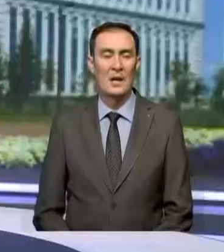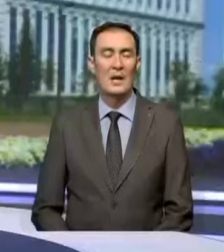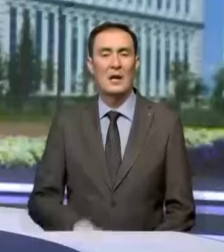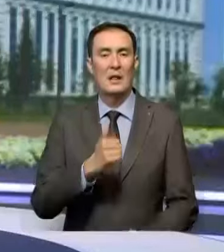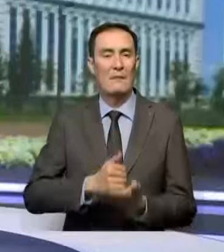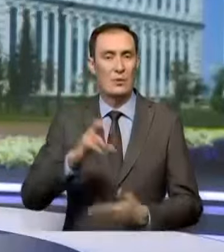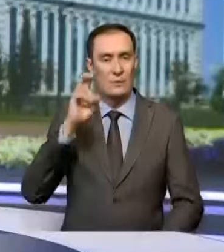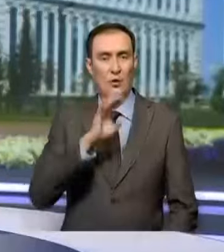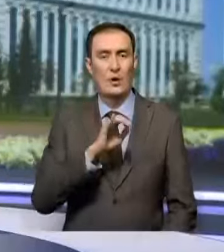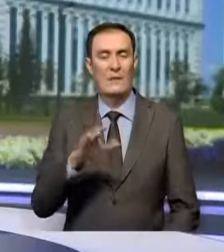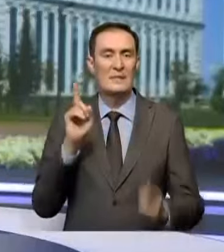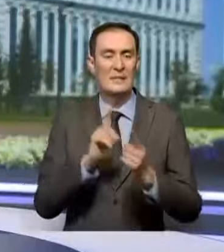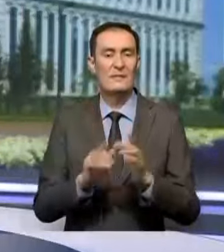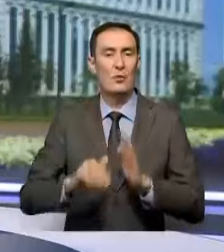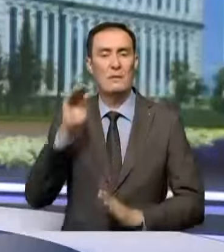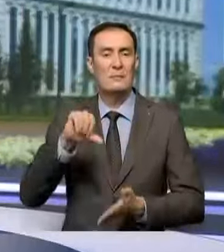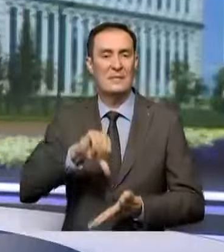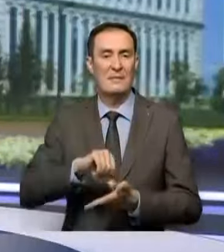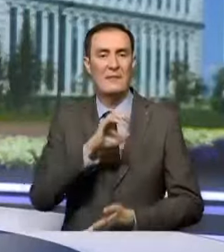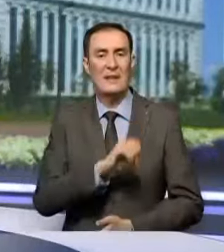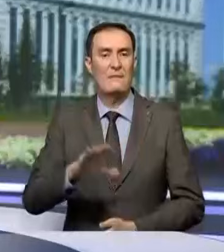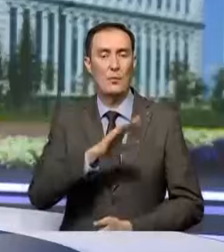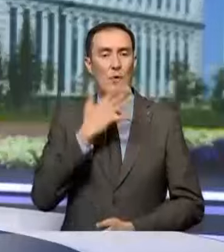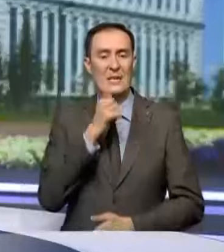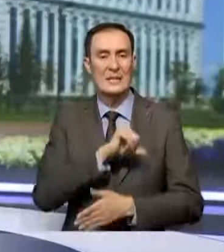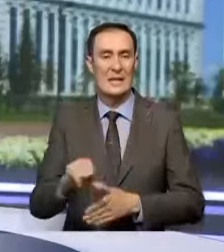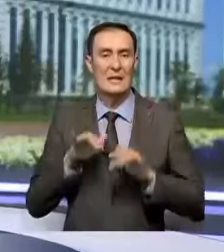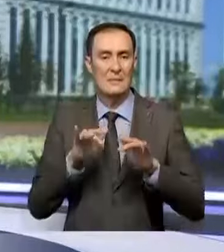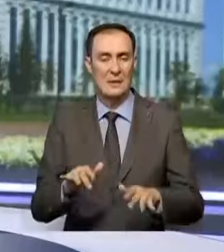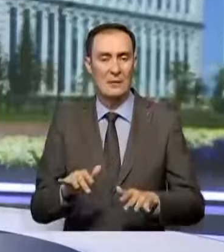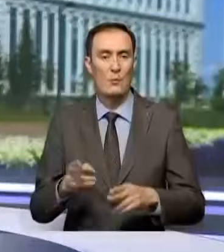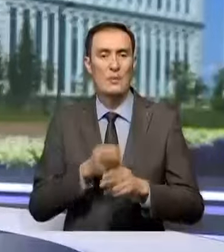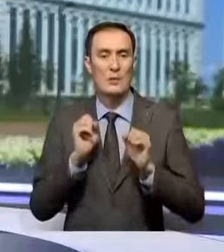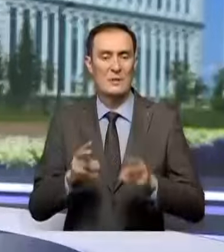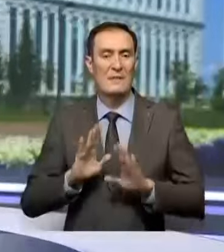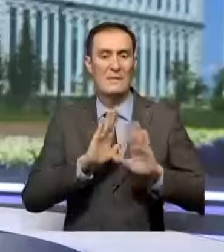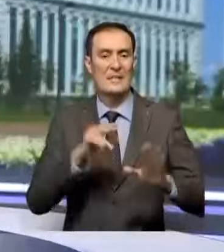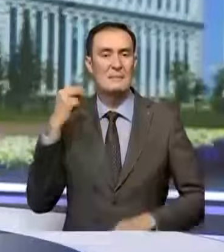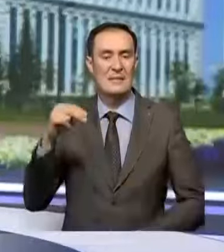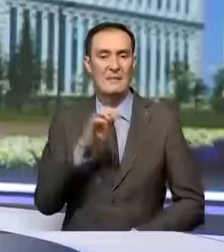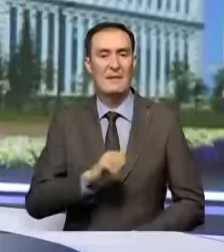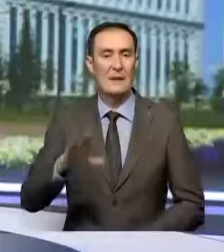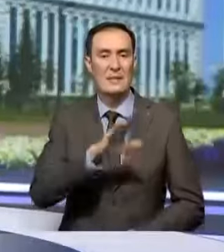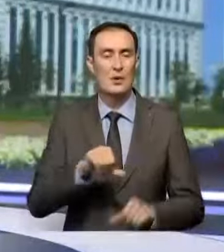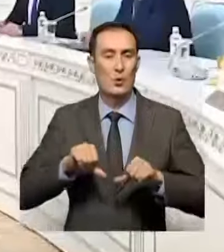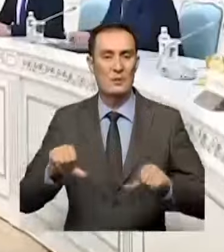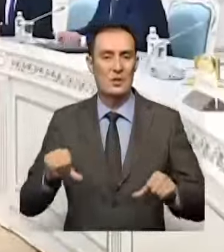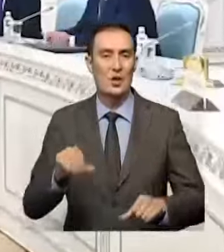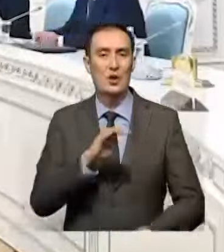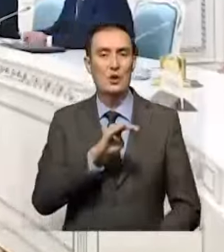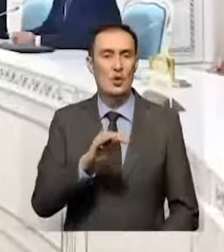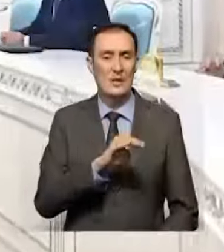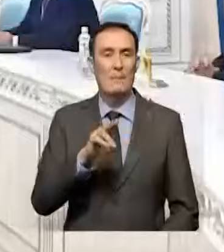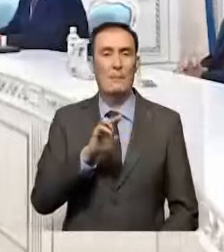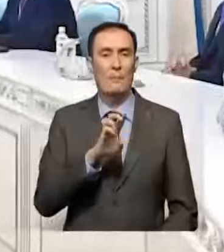Касым-Жомарт Токаев встретился с верховным представителем ЕС по иностранным делам и политике безопасности, вице-президентом Европейской комиссии